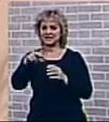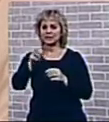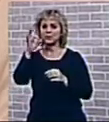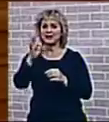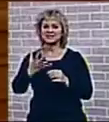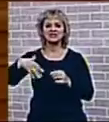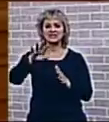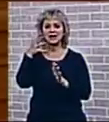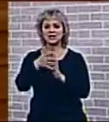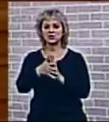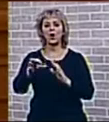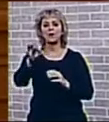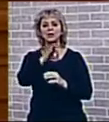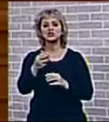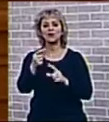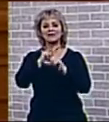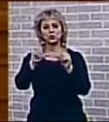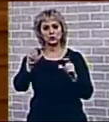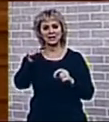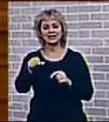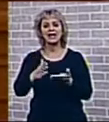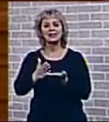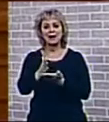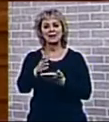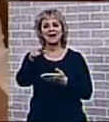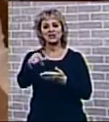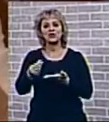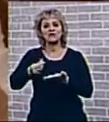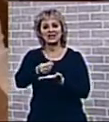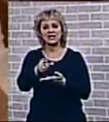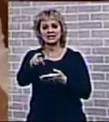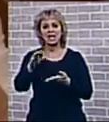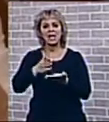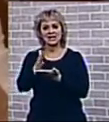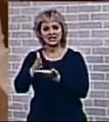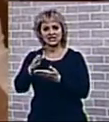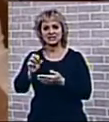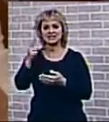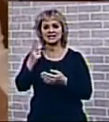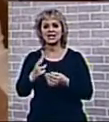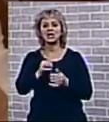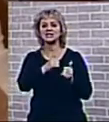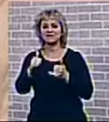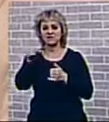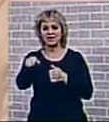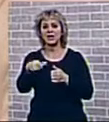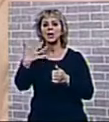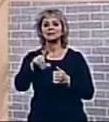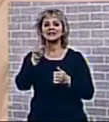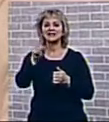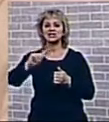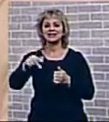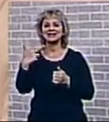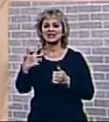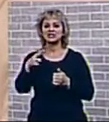74,8% всех расходов областного бюджета направлены на финансирование отраслей социальной сферы. Это